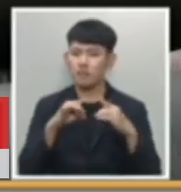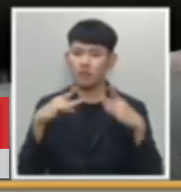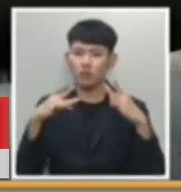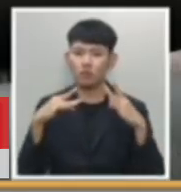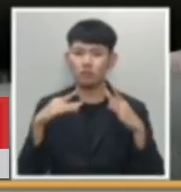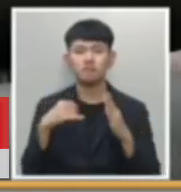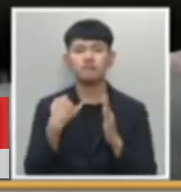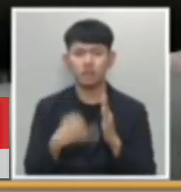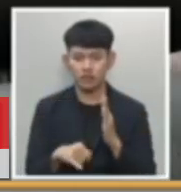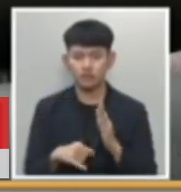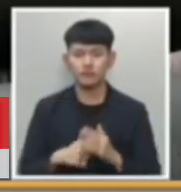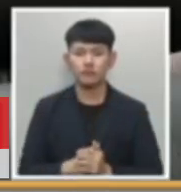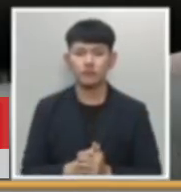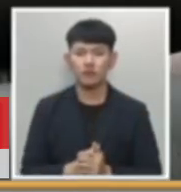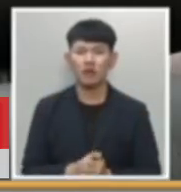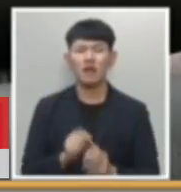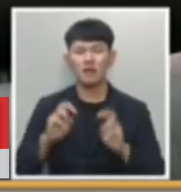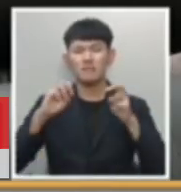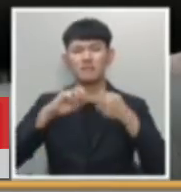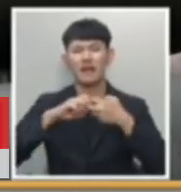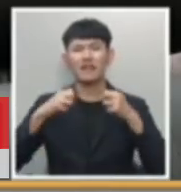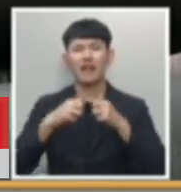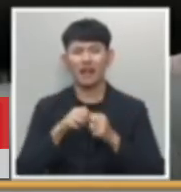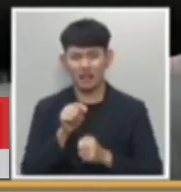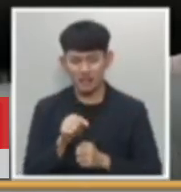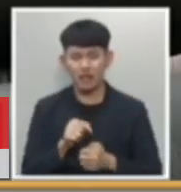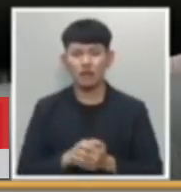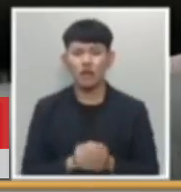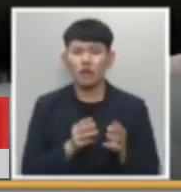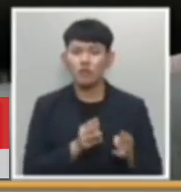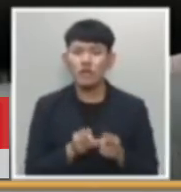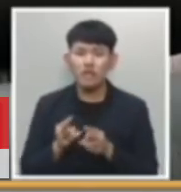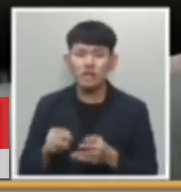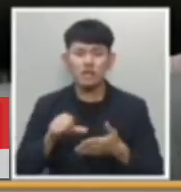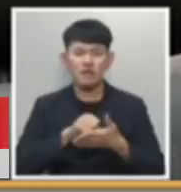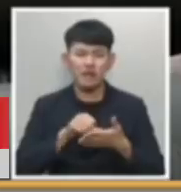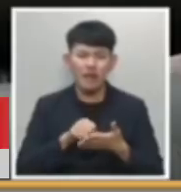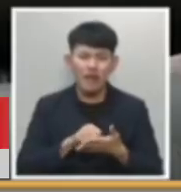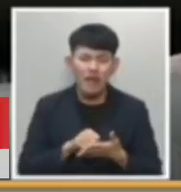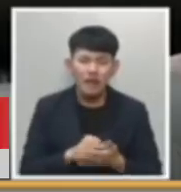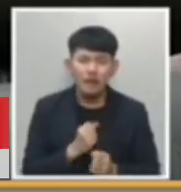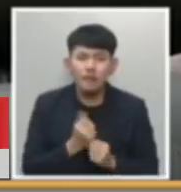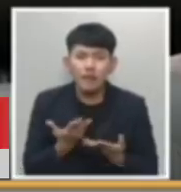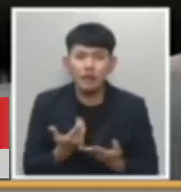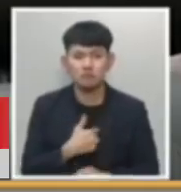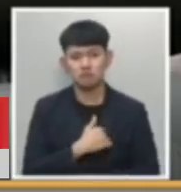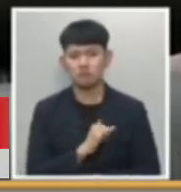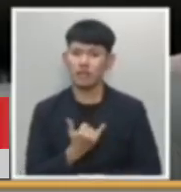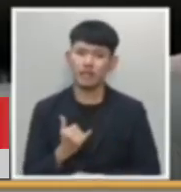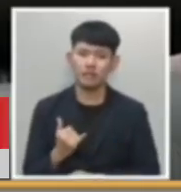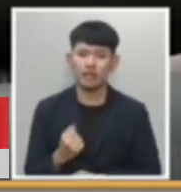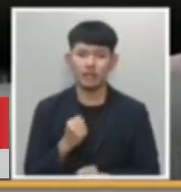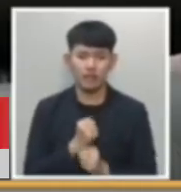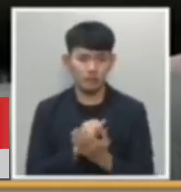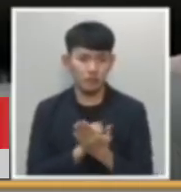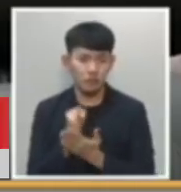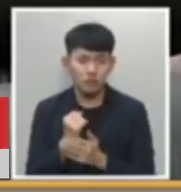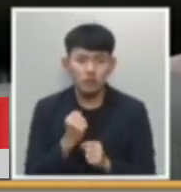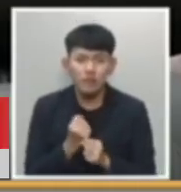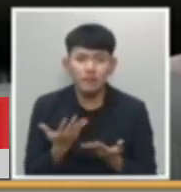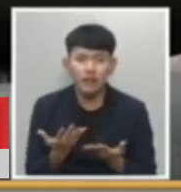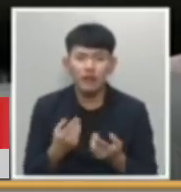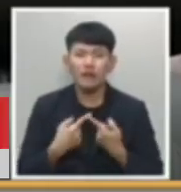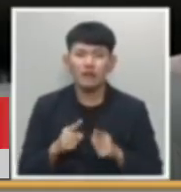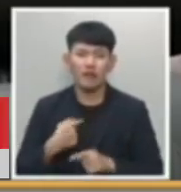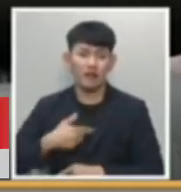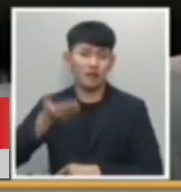ท่านประธานครับเรื่องเหล่านี้เองเนี่ยท่านจะมีวิธีการไปปรับไปแก้อย่างไรผมไม่แน่ใจว่าจะทำอย่างไรไม่ถูกต้องแต่เท่าที่ผ่านม